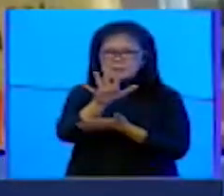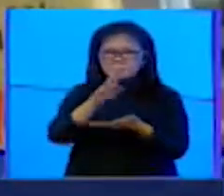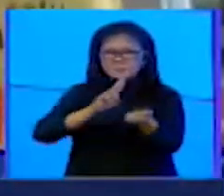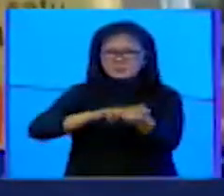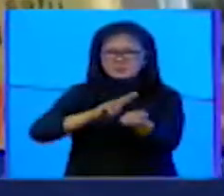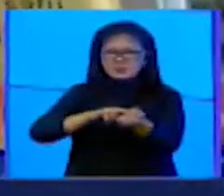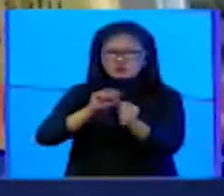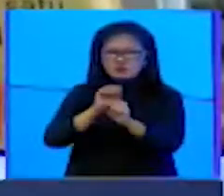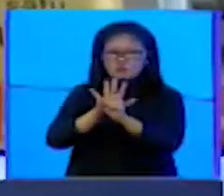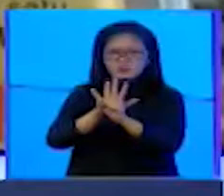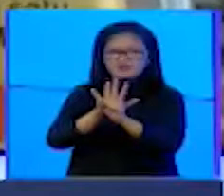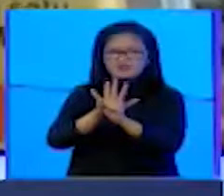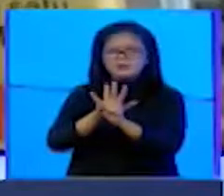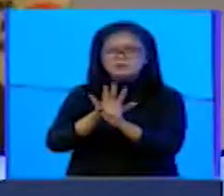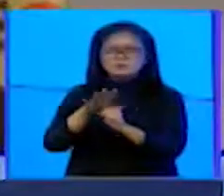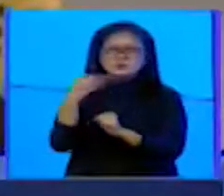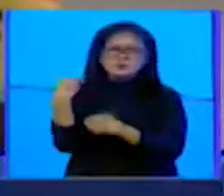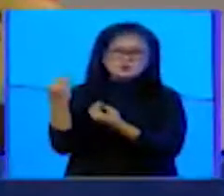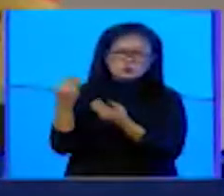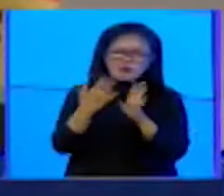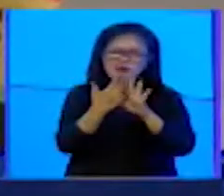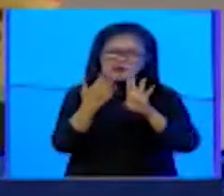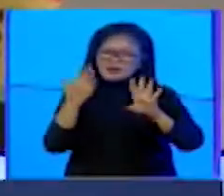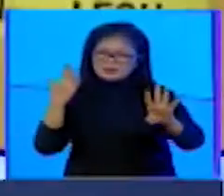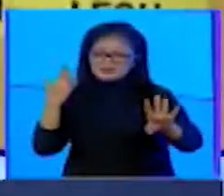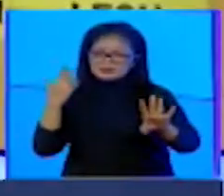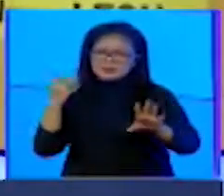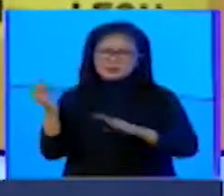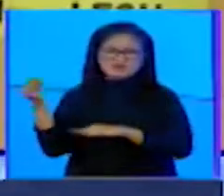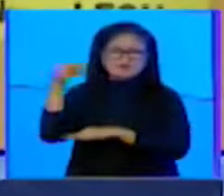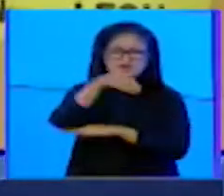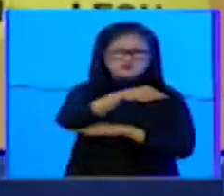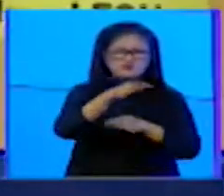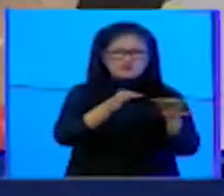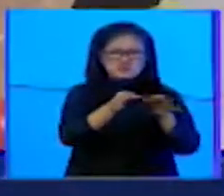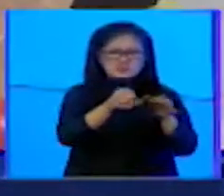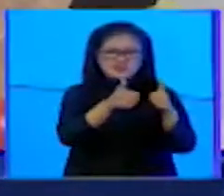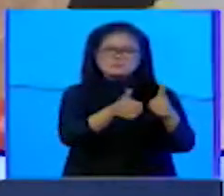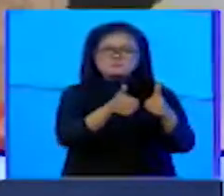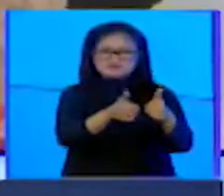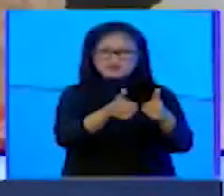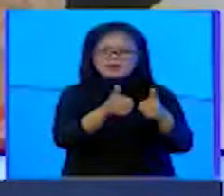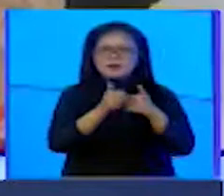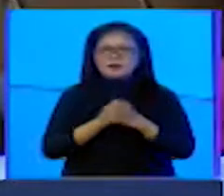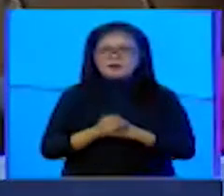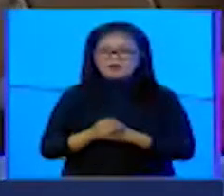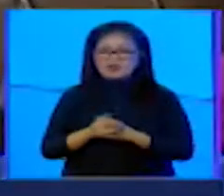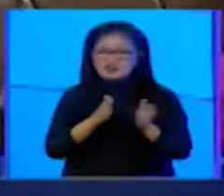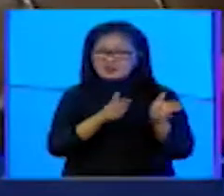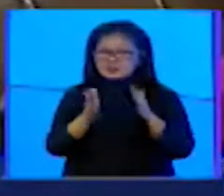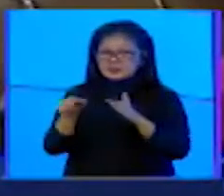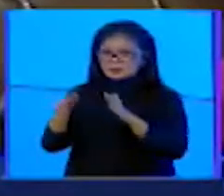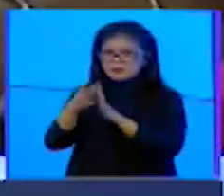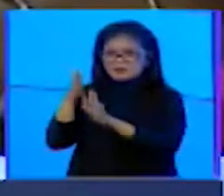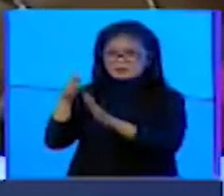yang menunggu antrian untuk bisa masuk ke paskes darurat tersebut, sementara isolasi mandiri di